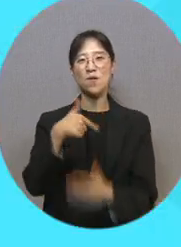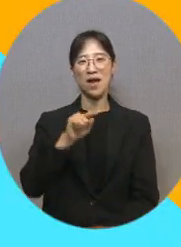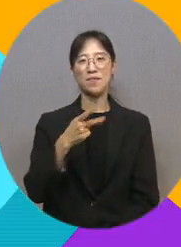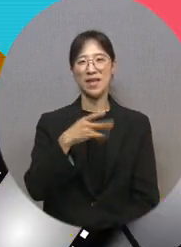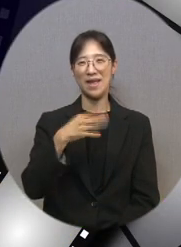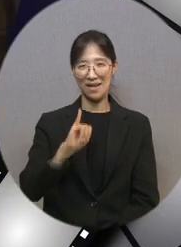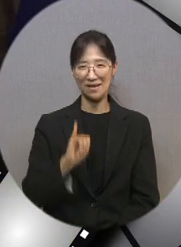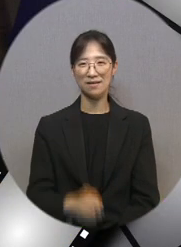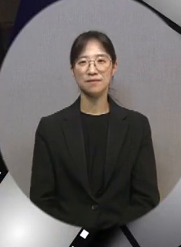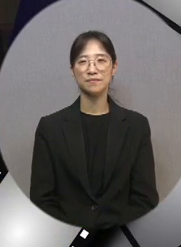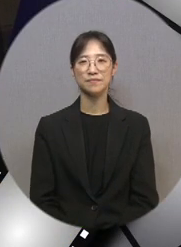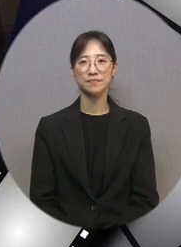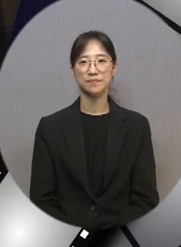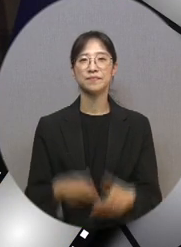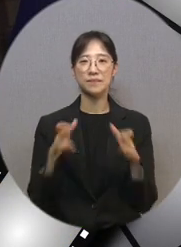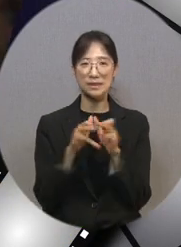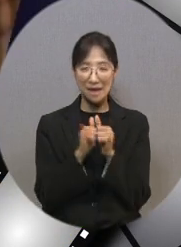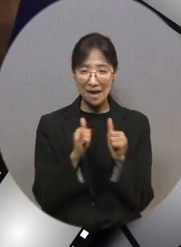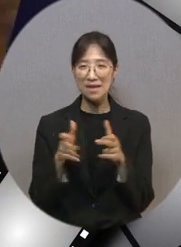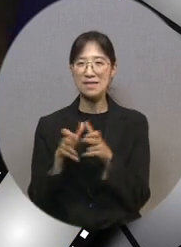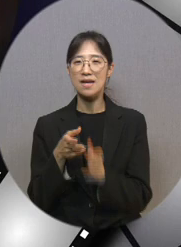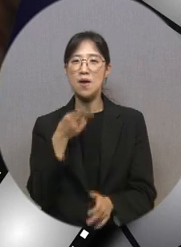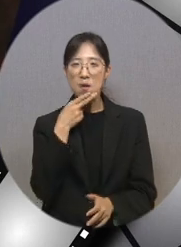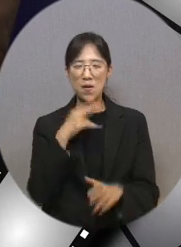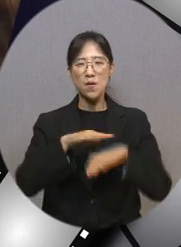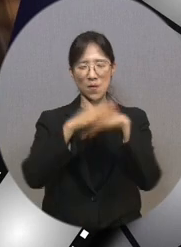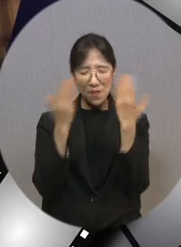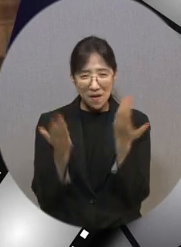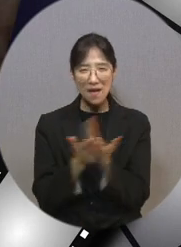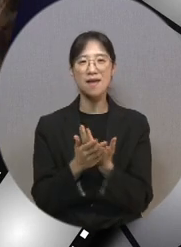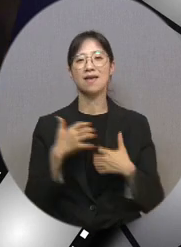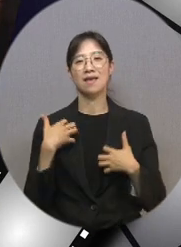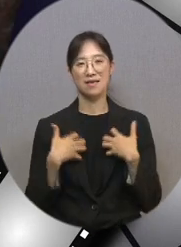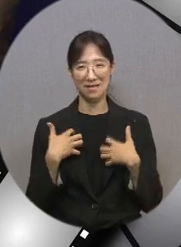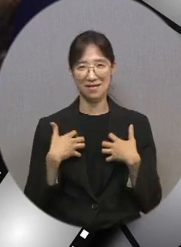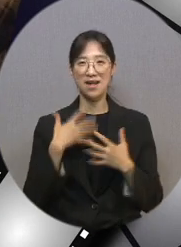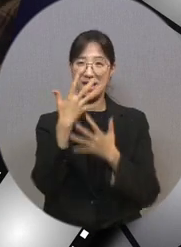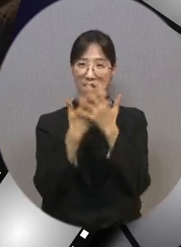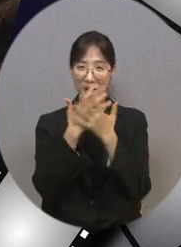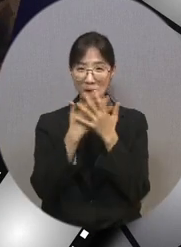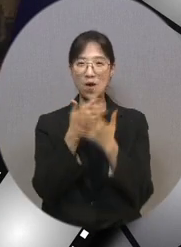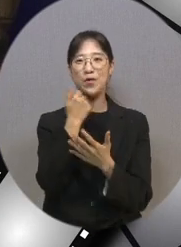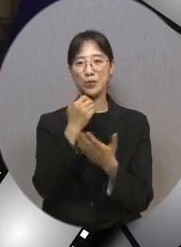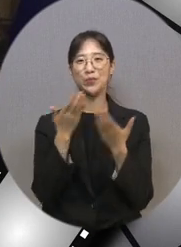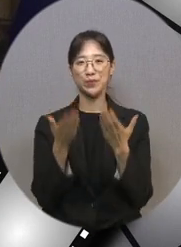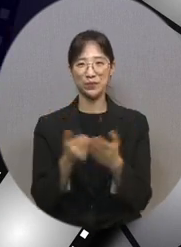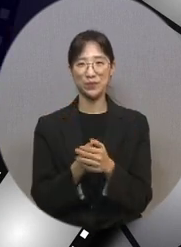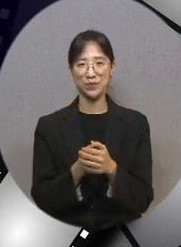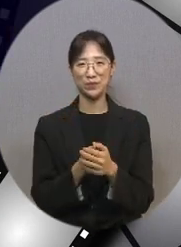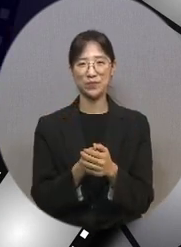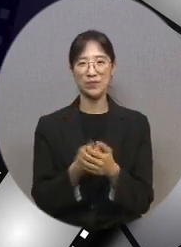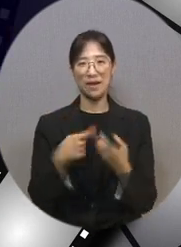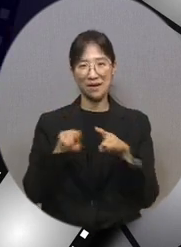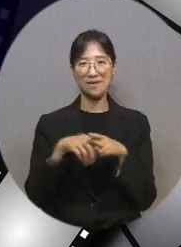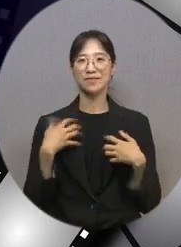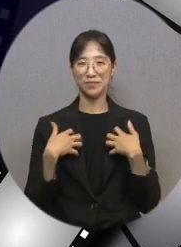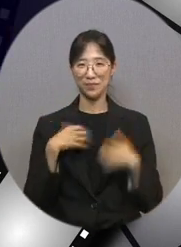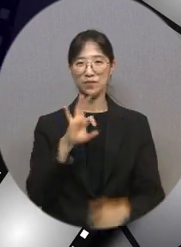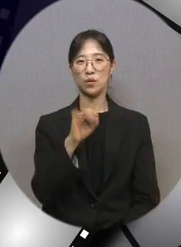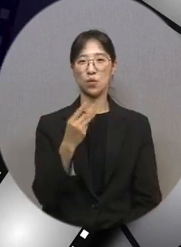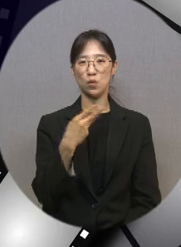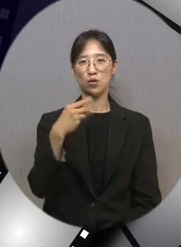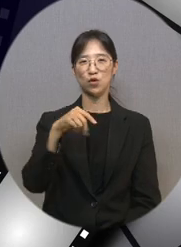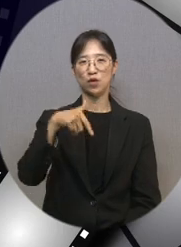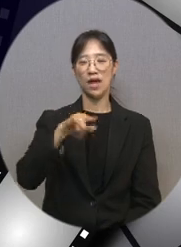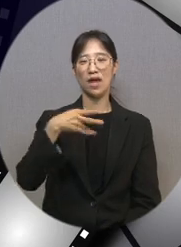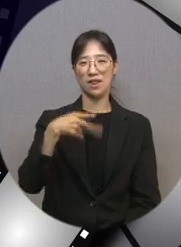감대리. 장애인 비장애인 모두 함께 즐길 수 있는 영화를 소개해드립니다. 함께 즐겨요.